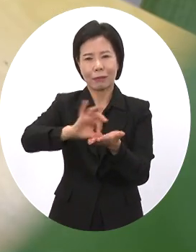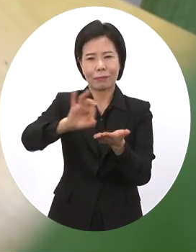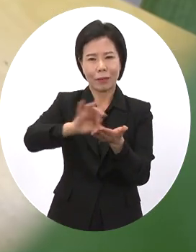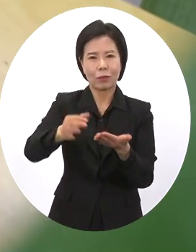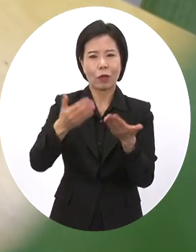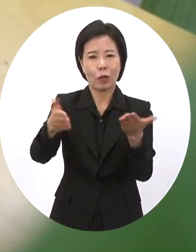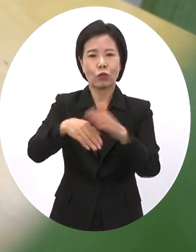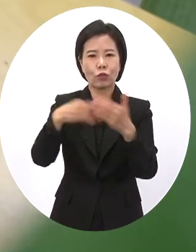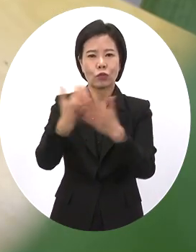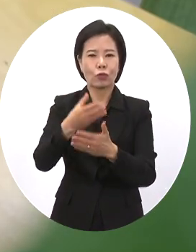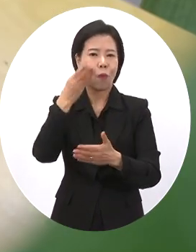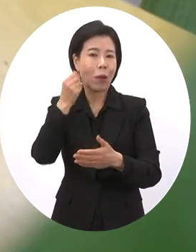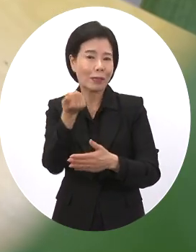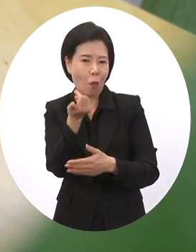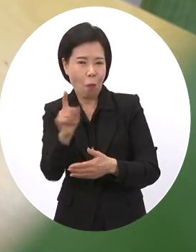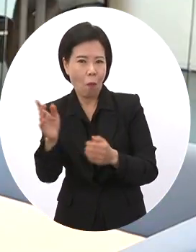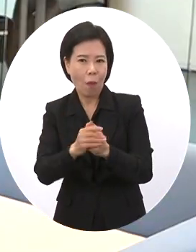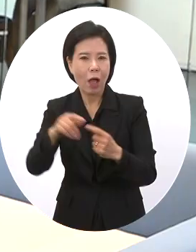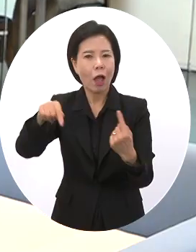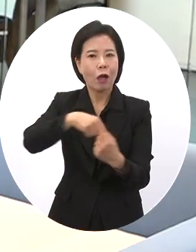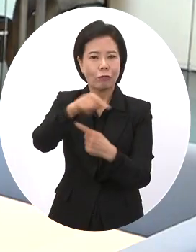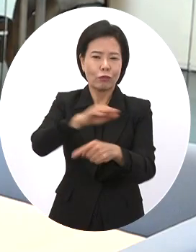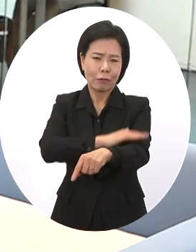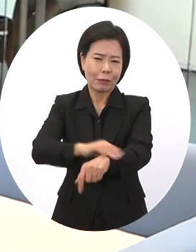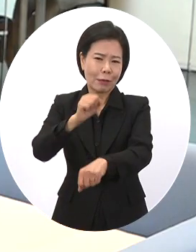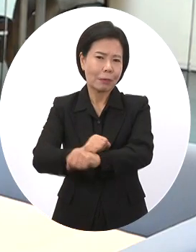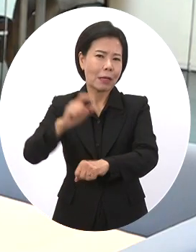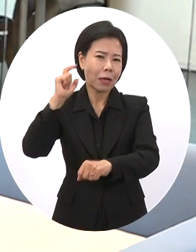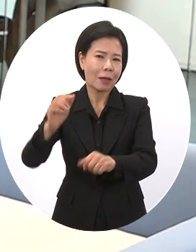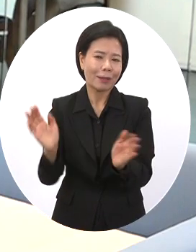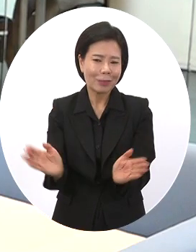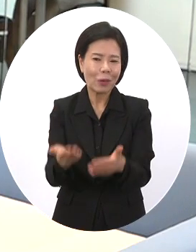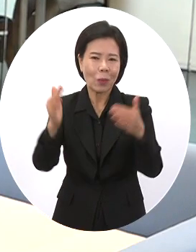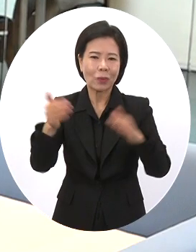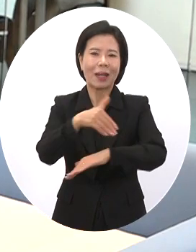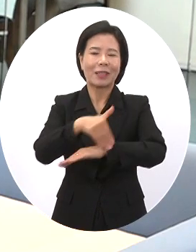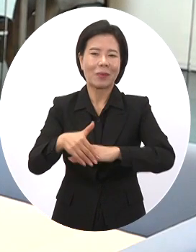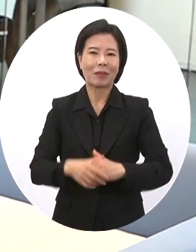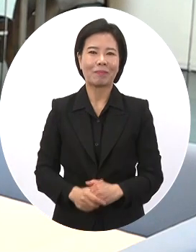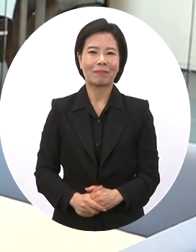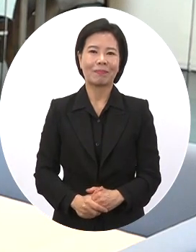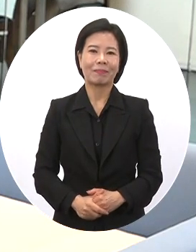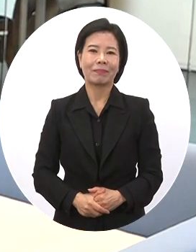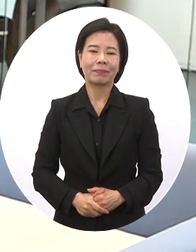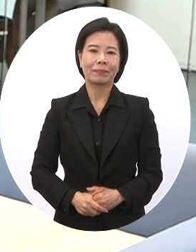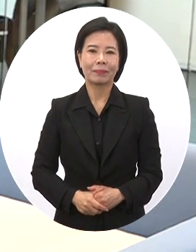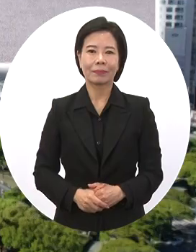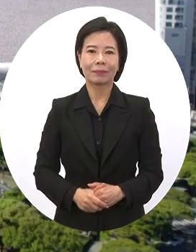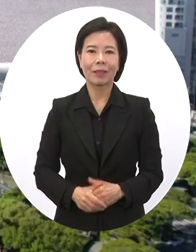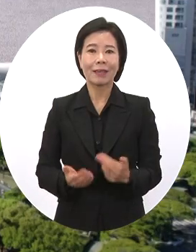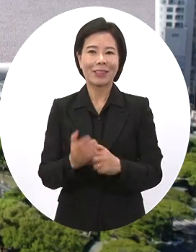투입해 창작과 공연 활성화, 운영 내실화를 도모할 방침입니다.